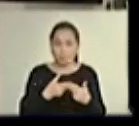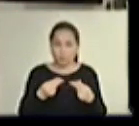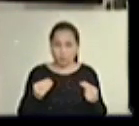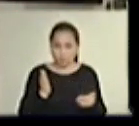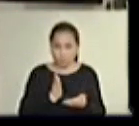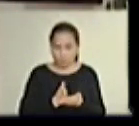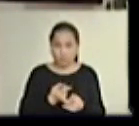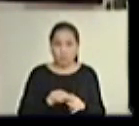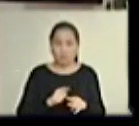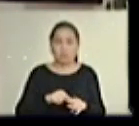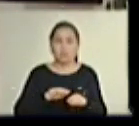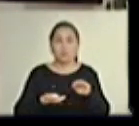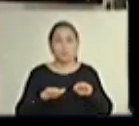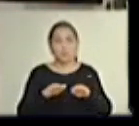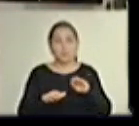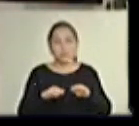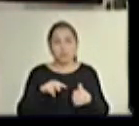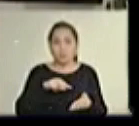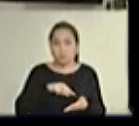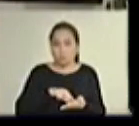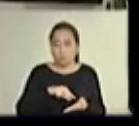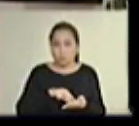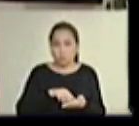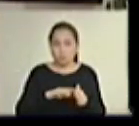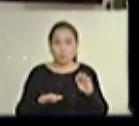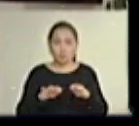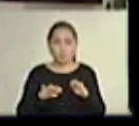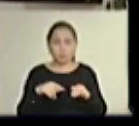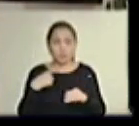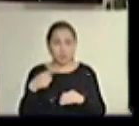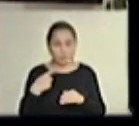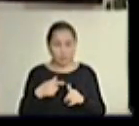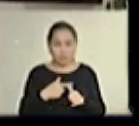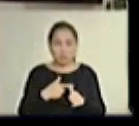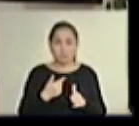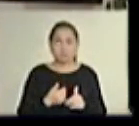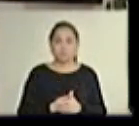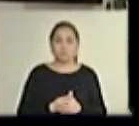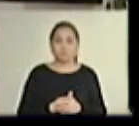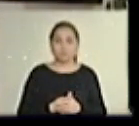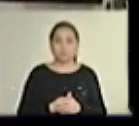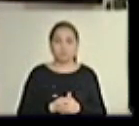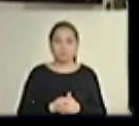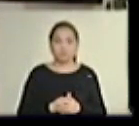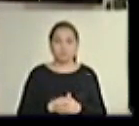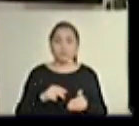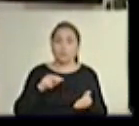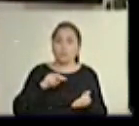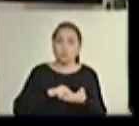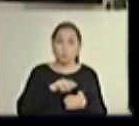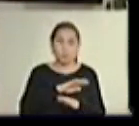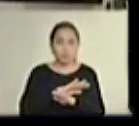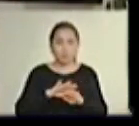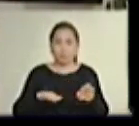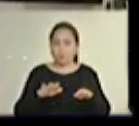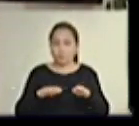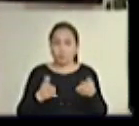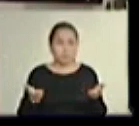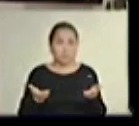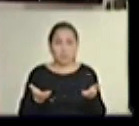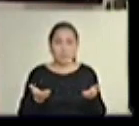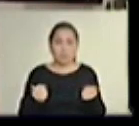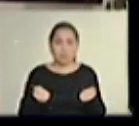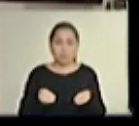bo'lsa, bunday muvozanatga turg'un muvozanat deb atalardi. Xo'sh, turg'un emas muvozanat qanday muvozanat